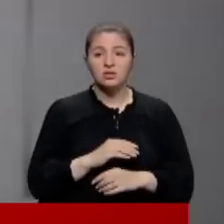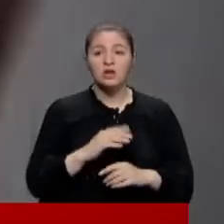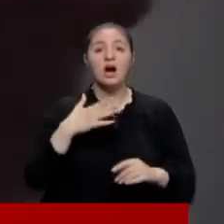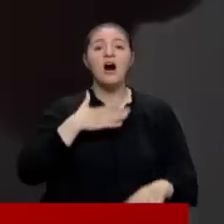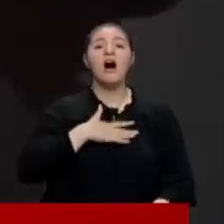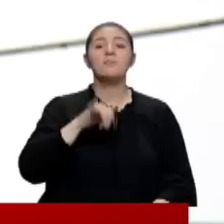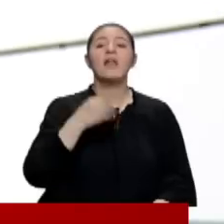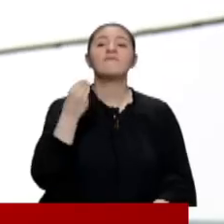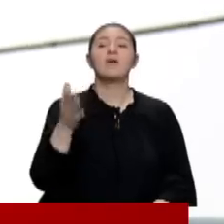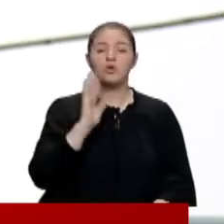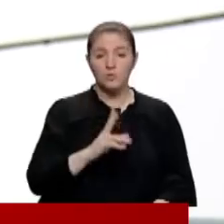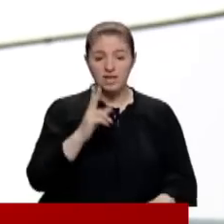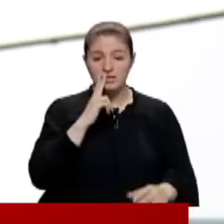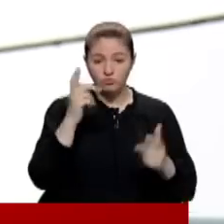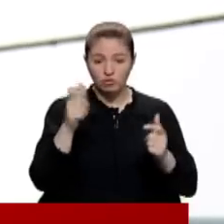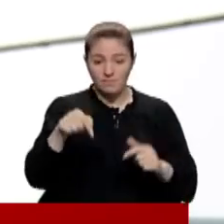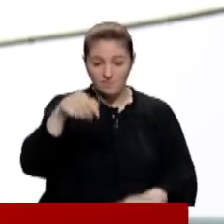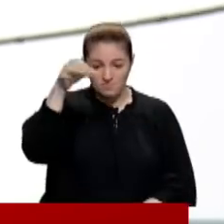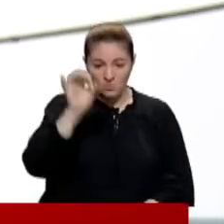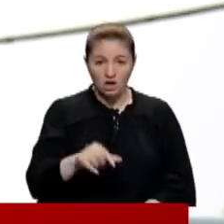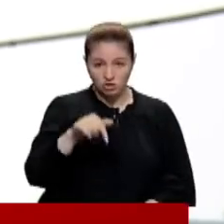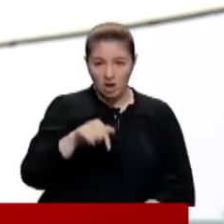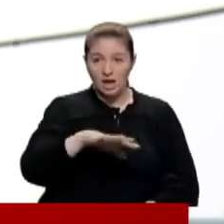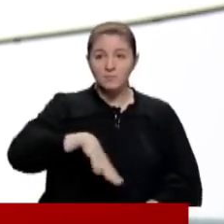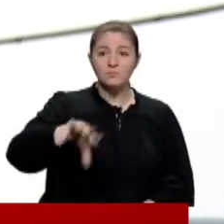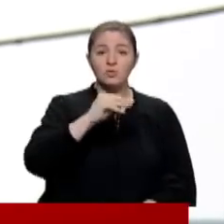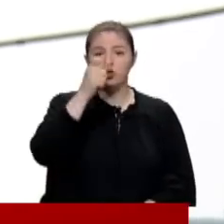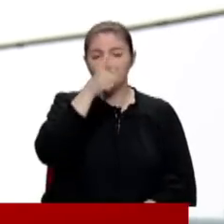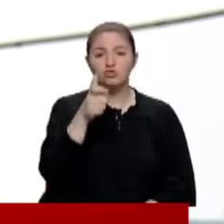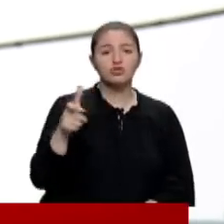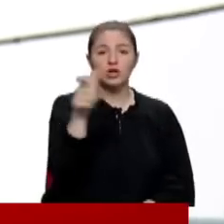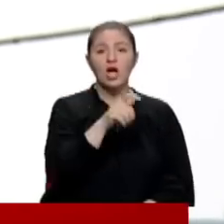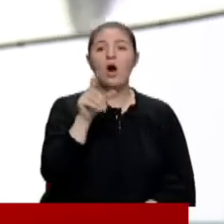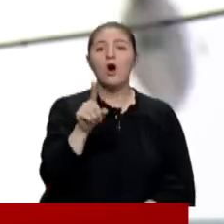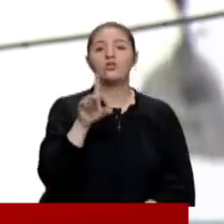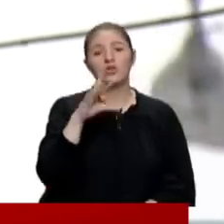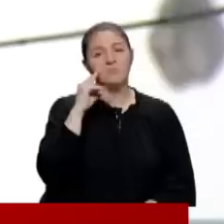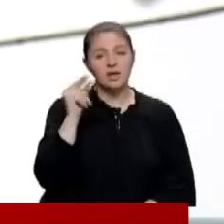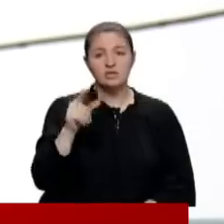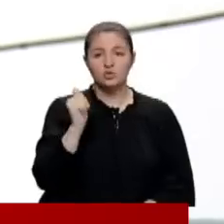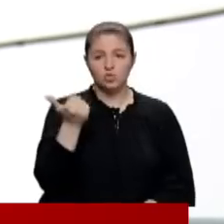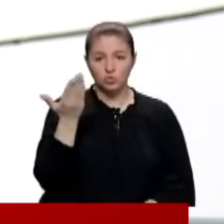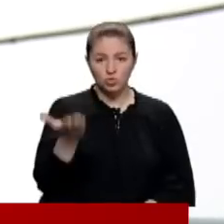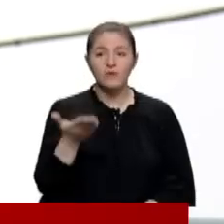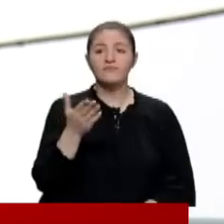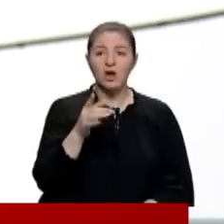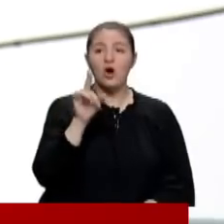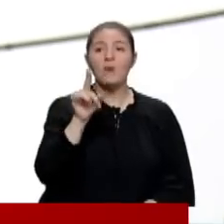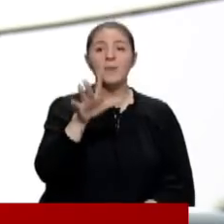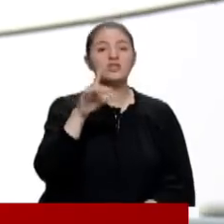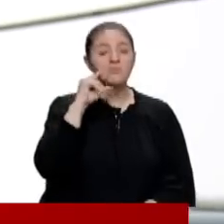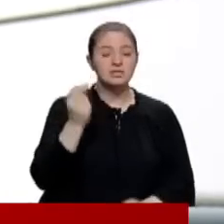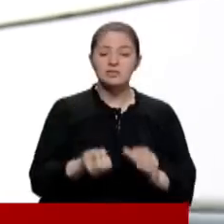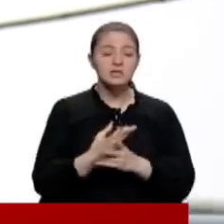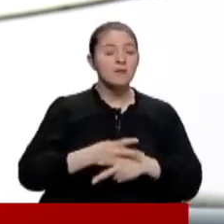Aklımı helal etmiyorum. Samsun'dan başlayarak bütün Türkiye 14 Mayıs günü ve 15